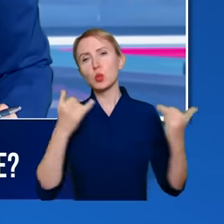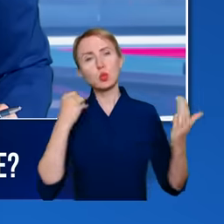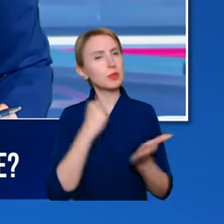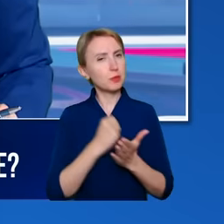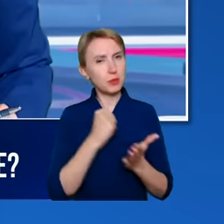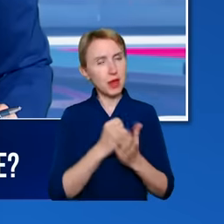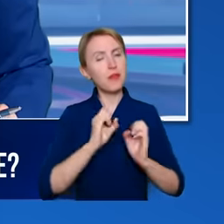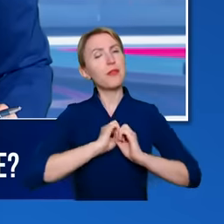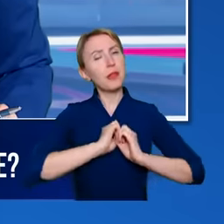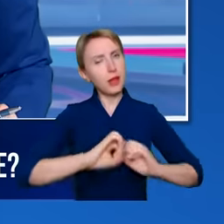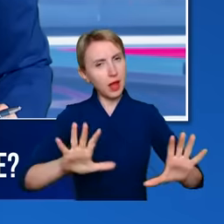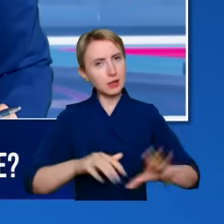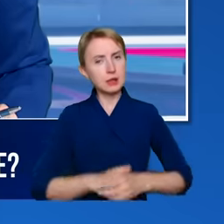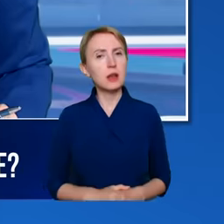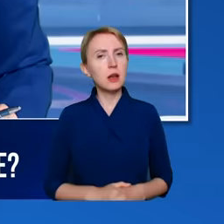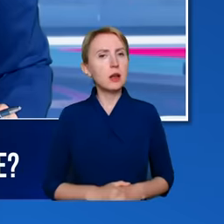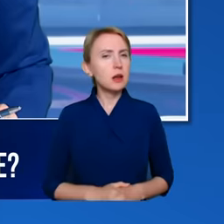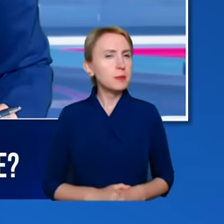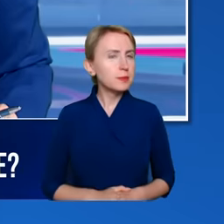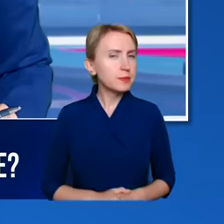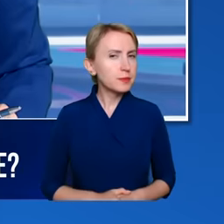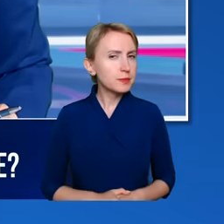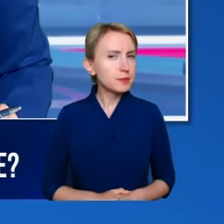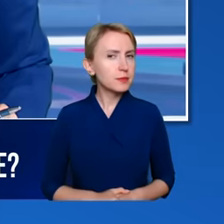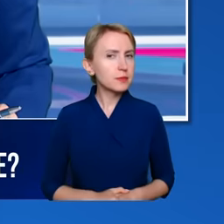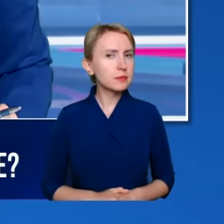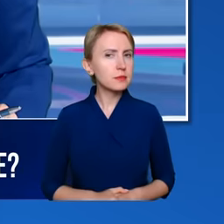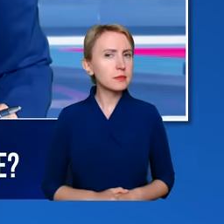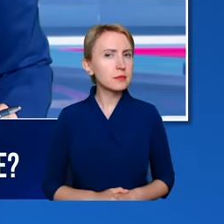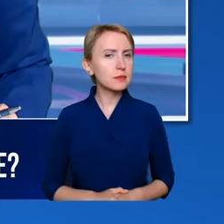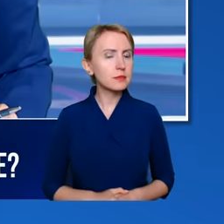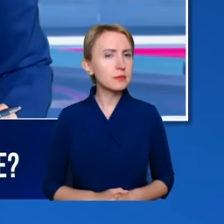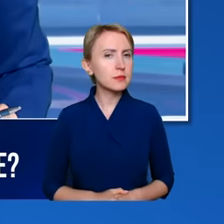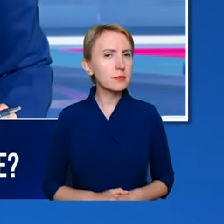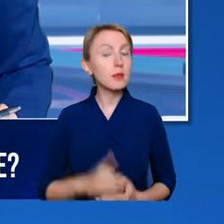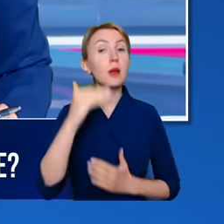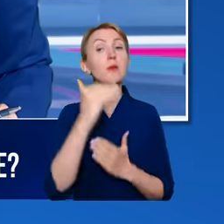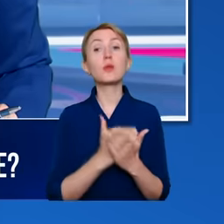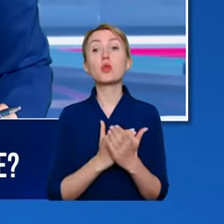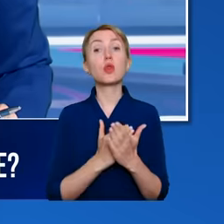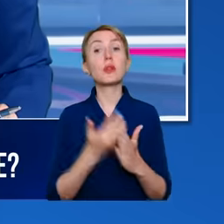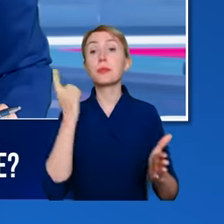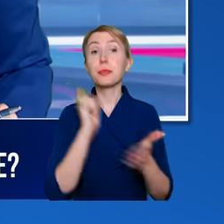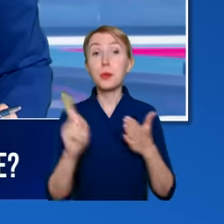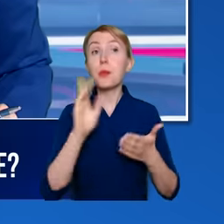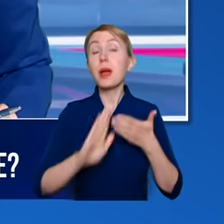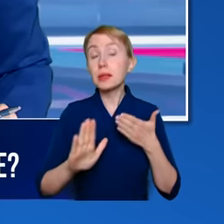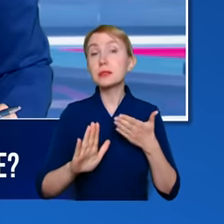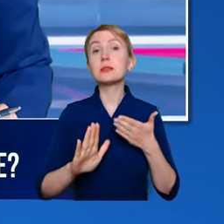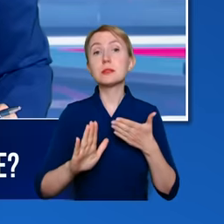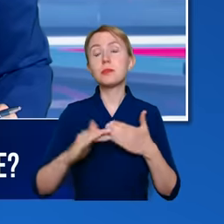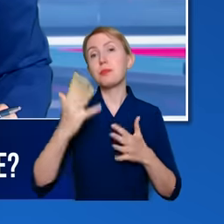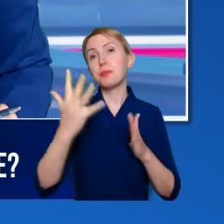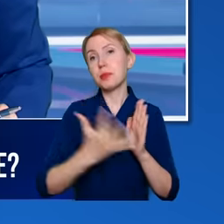do wyjaśnienia i porozmawiać na jego temat. Achirę, tak. Natomiast program byłby nieudany, gdyby nie padło z 5 razy